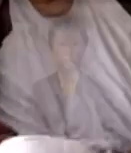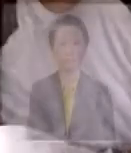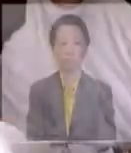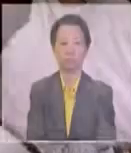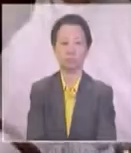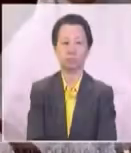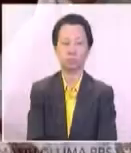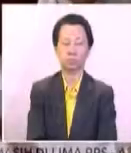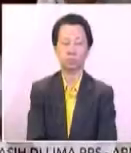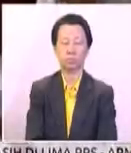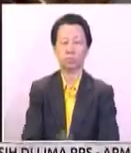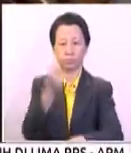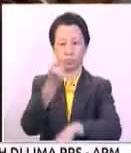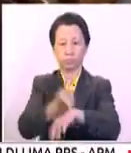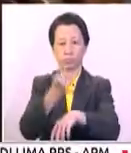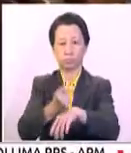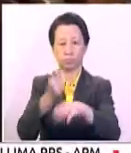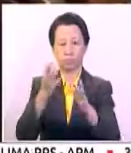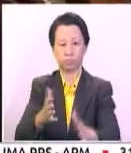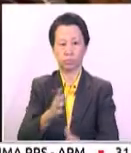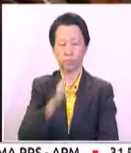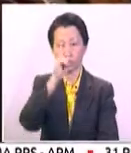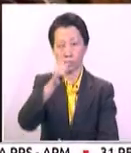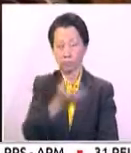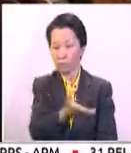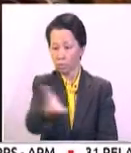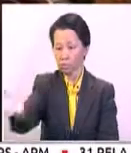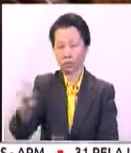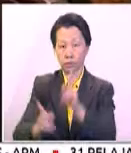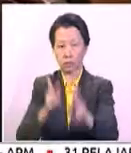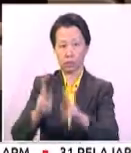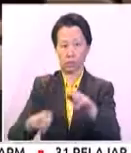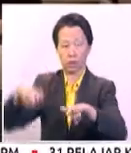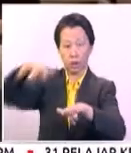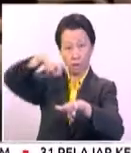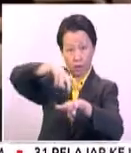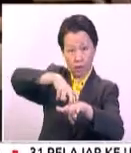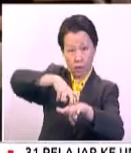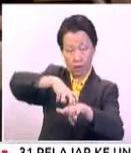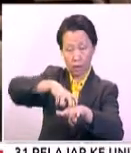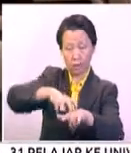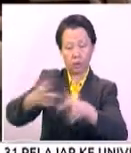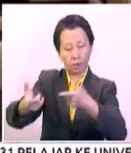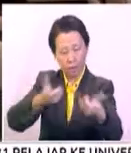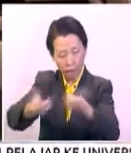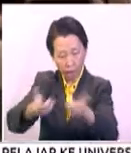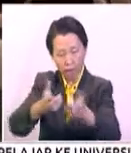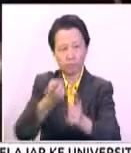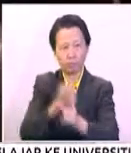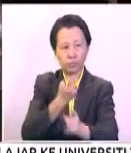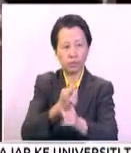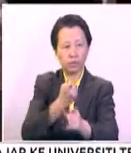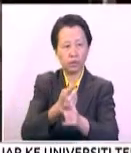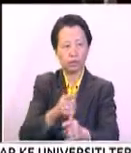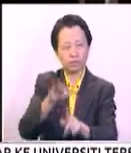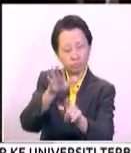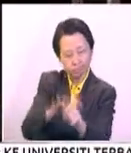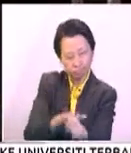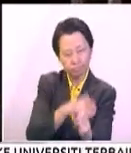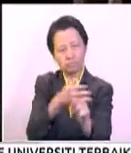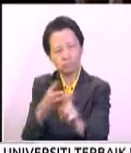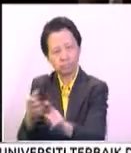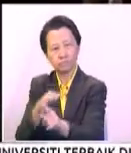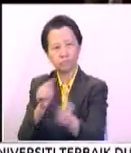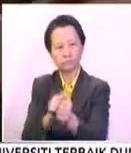kru berhijab, tugas mereka adalah memastikan setiap jemaah haji yang menaiki pesawat dilayan sebaik mungkin demi menyantuni Duyuful